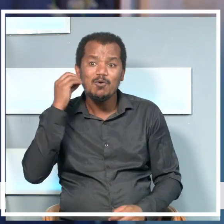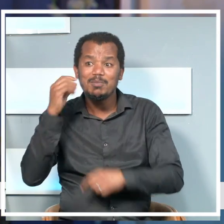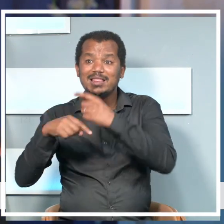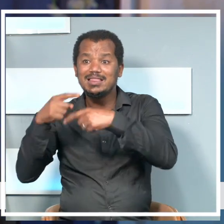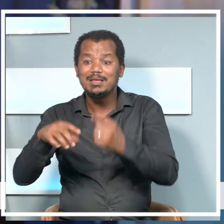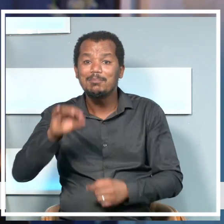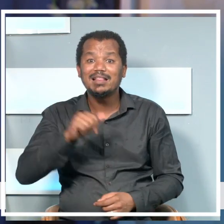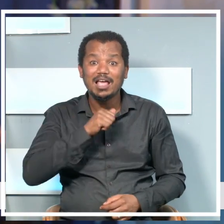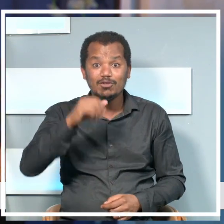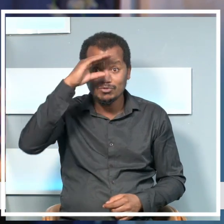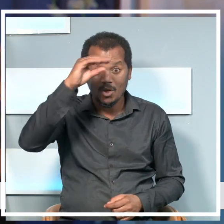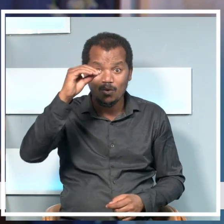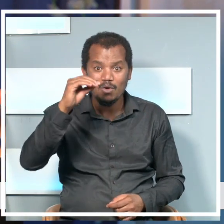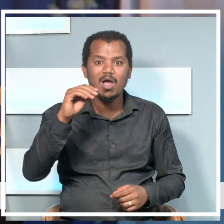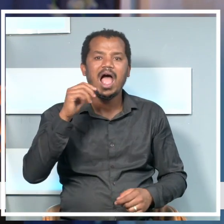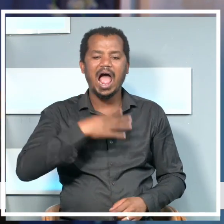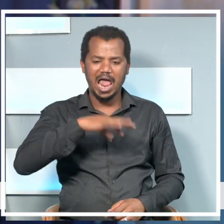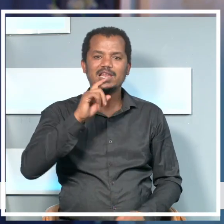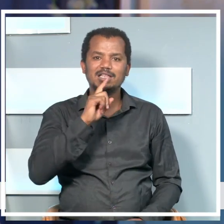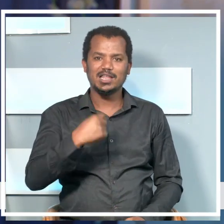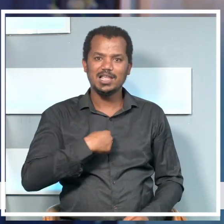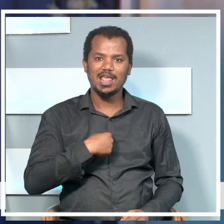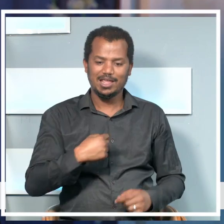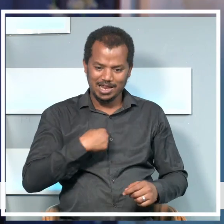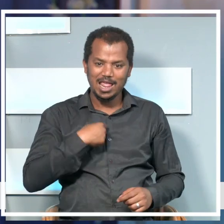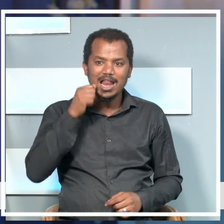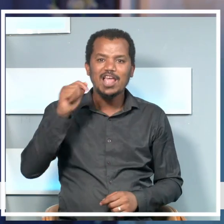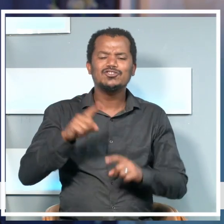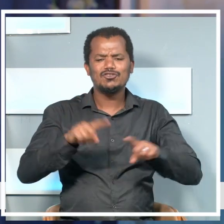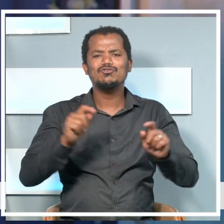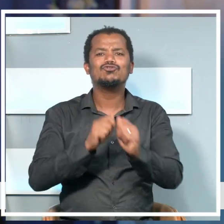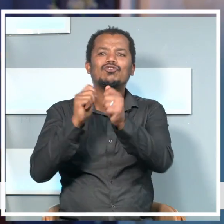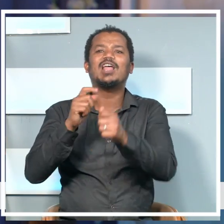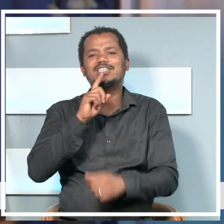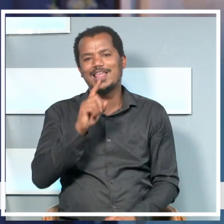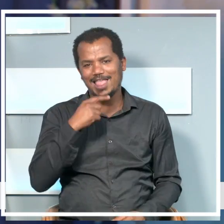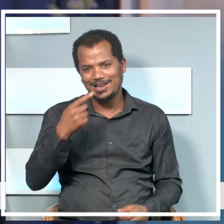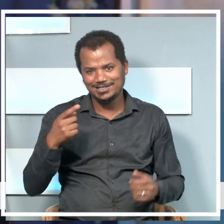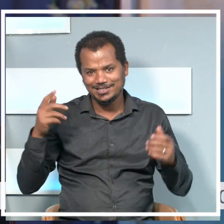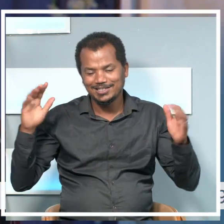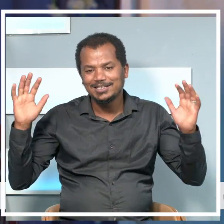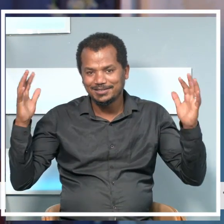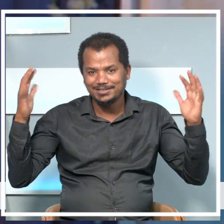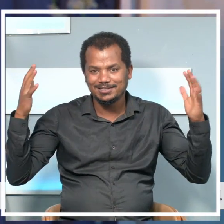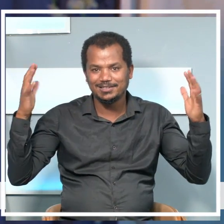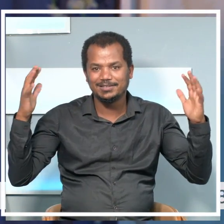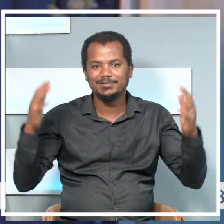ማንንም ሰው ቤት ሄደሽ ማታገኙ አይነት ሰው አይነት ነኝ እኔ። ስለዚህ ነኝ ላንቺ ልዩ ስጦታሽ ነኝ።